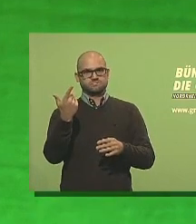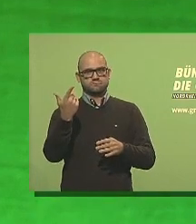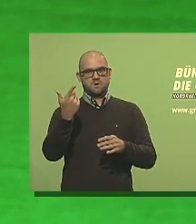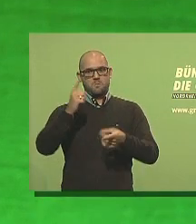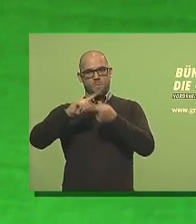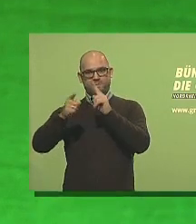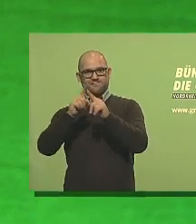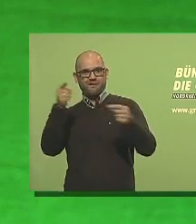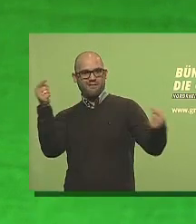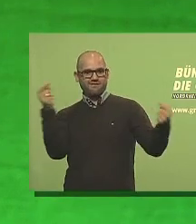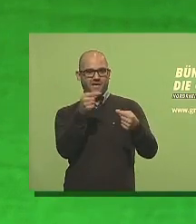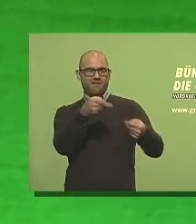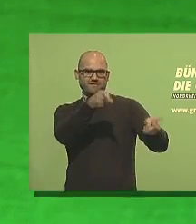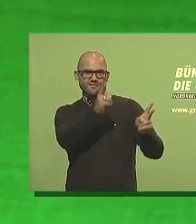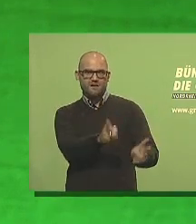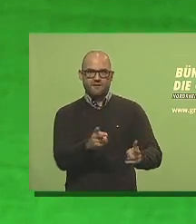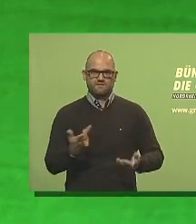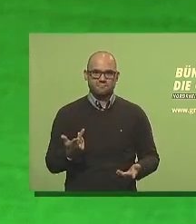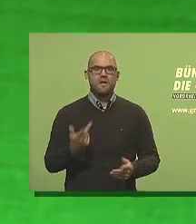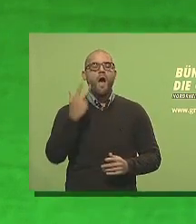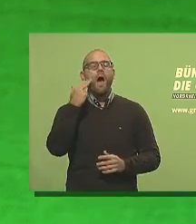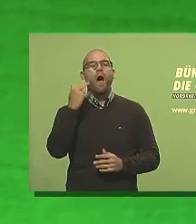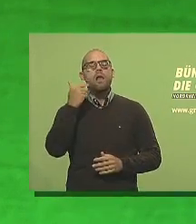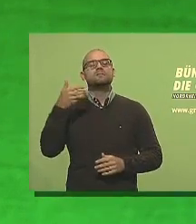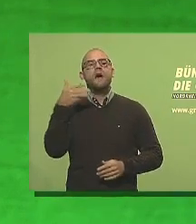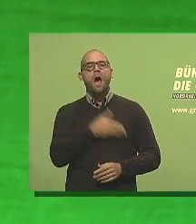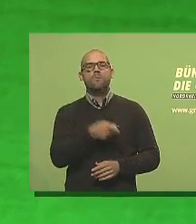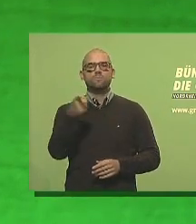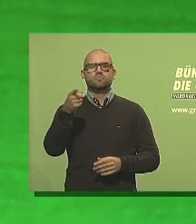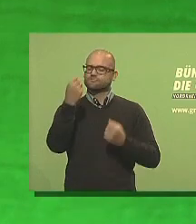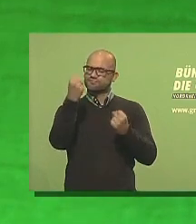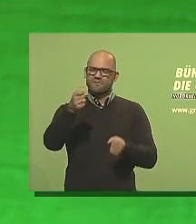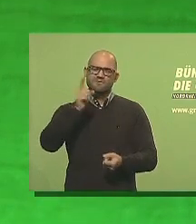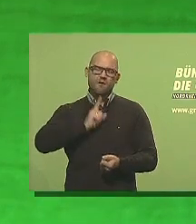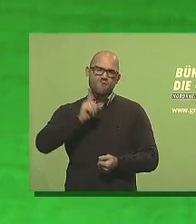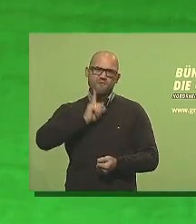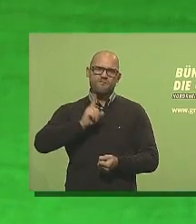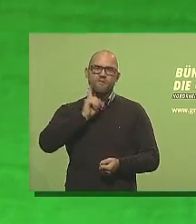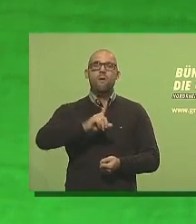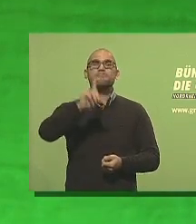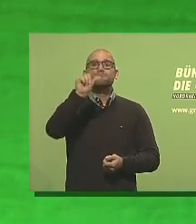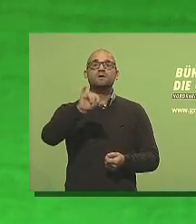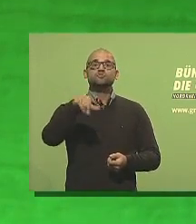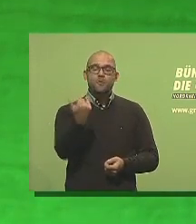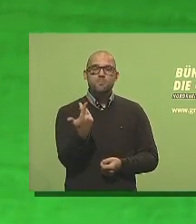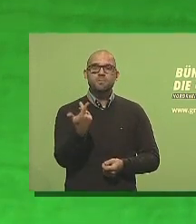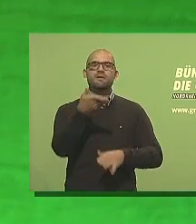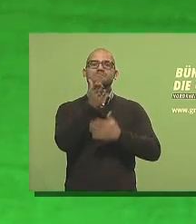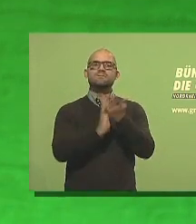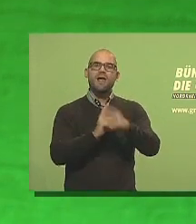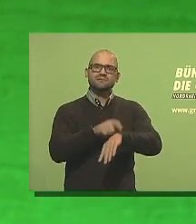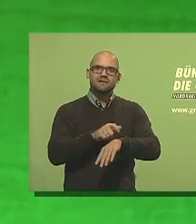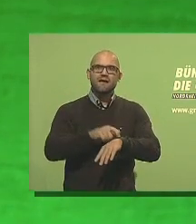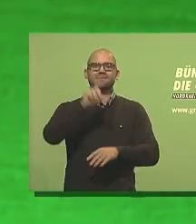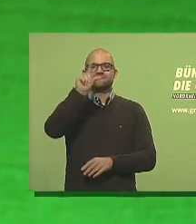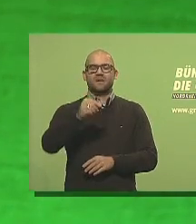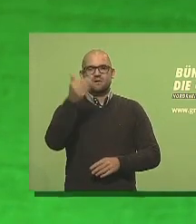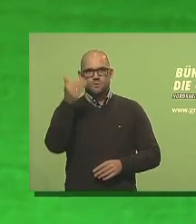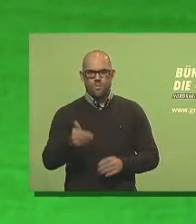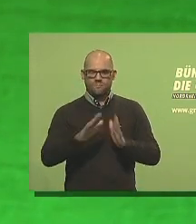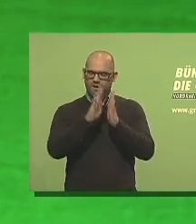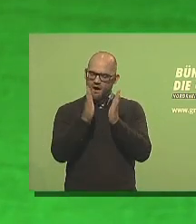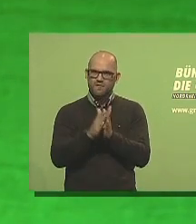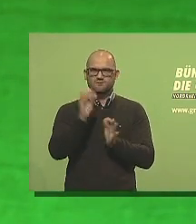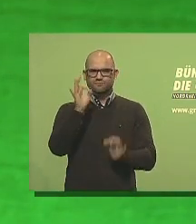Die Altersarmut ist weiblich, genauso wie Minijobs, wie Teilzeit, wie niedrige Löhne. Und die